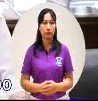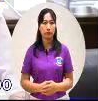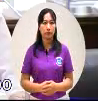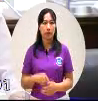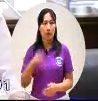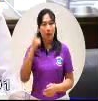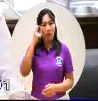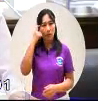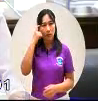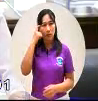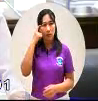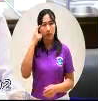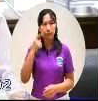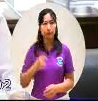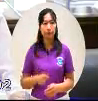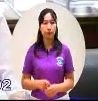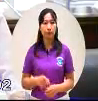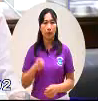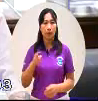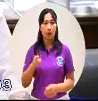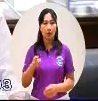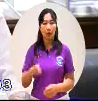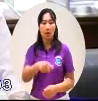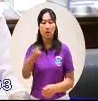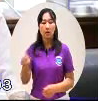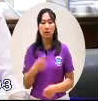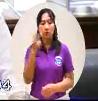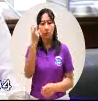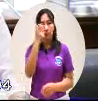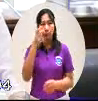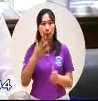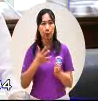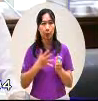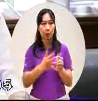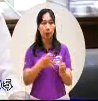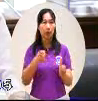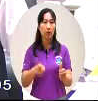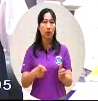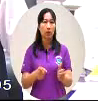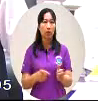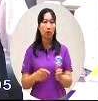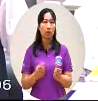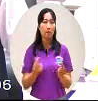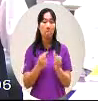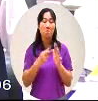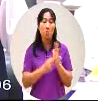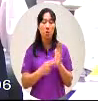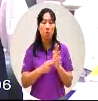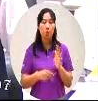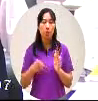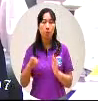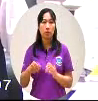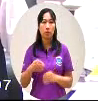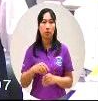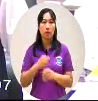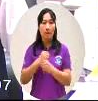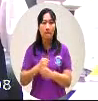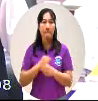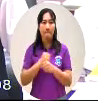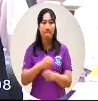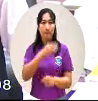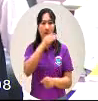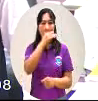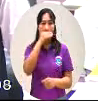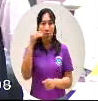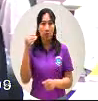看你们督导比如说那个玛雅道到那个